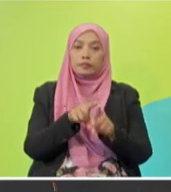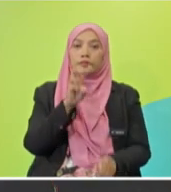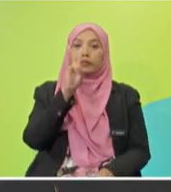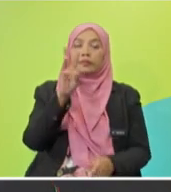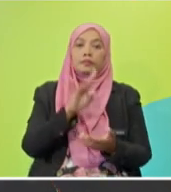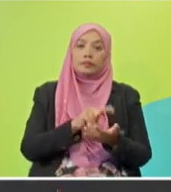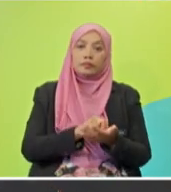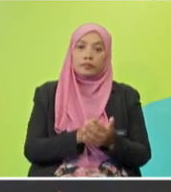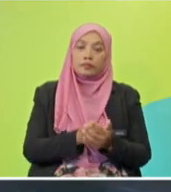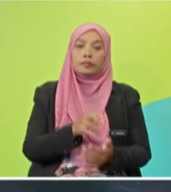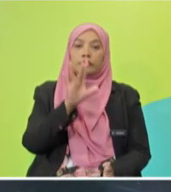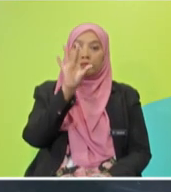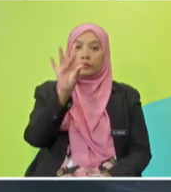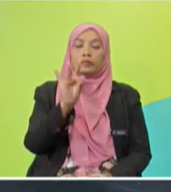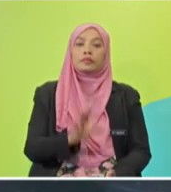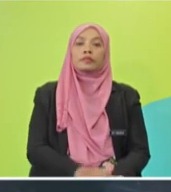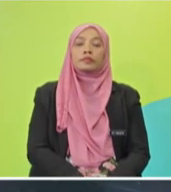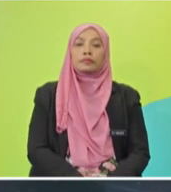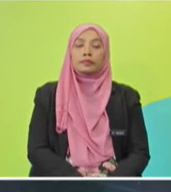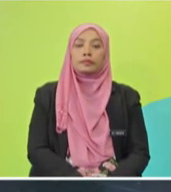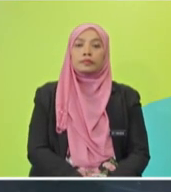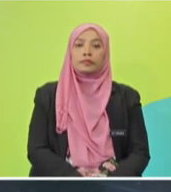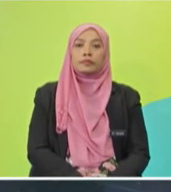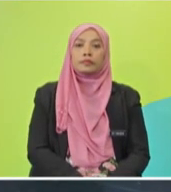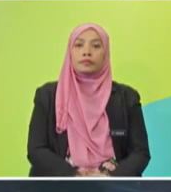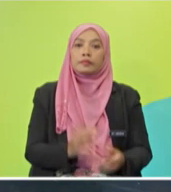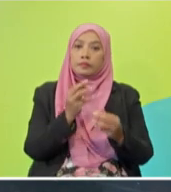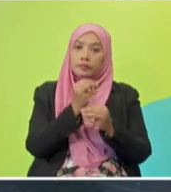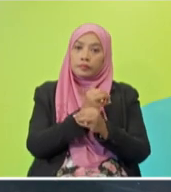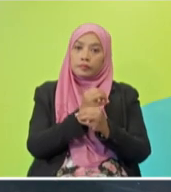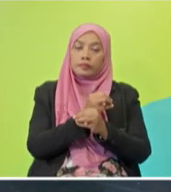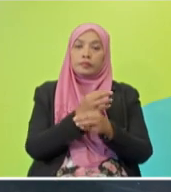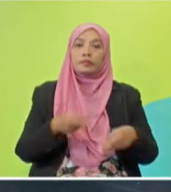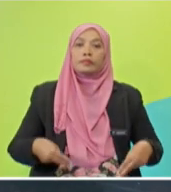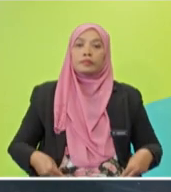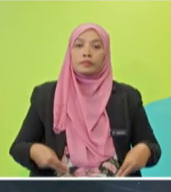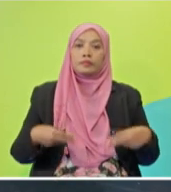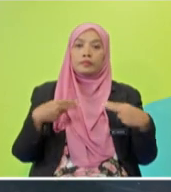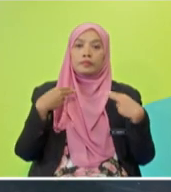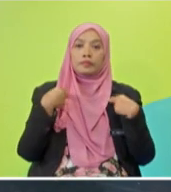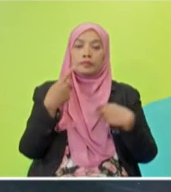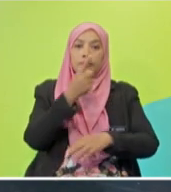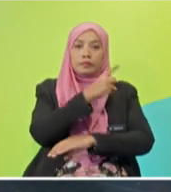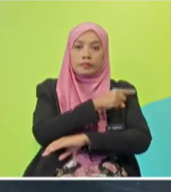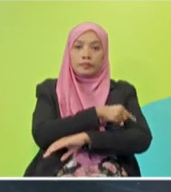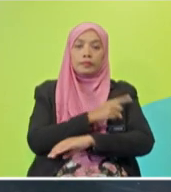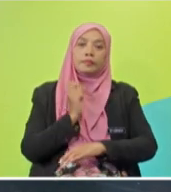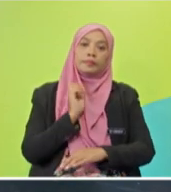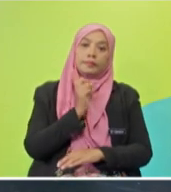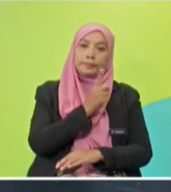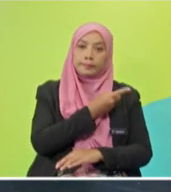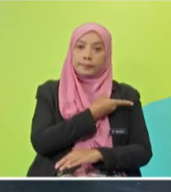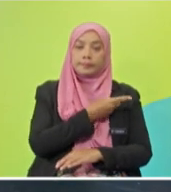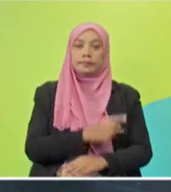6:8. Itulah kita kata matematik ini adalah kehidupan seharian kita. Betul. Jadi jangan cakap kita tak suka matematik, tak baik.